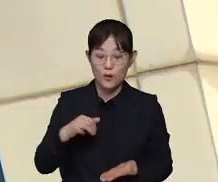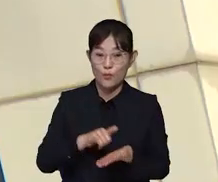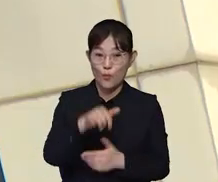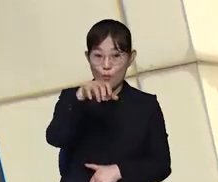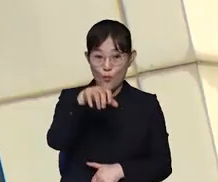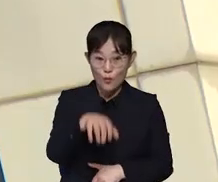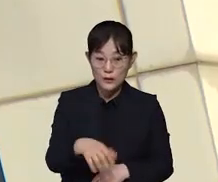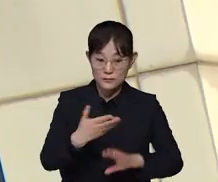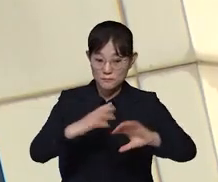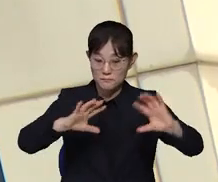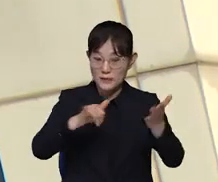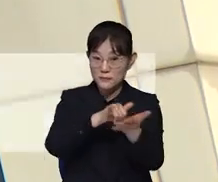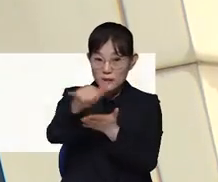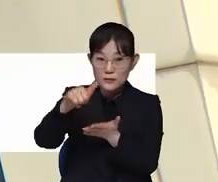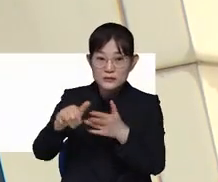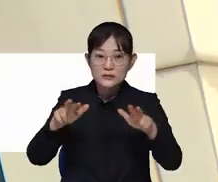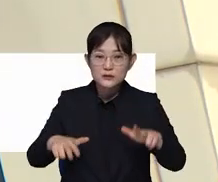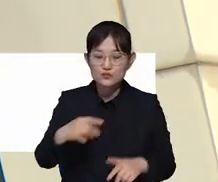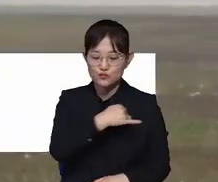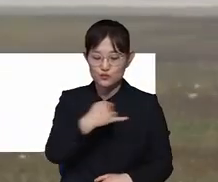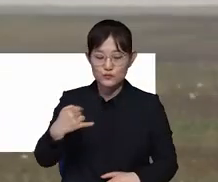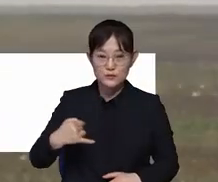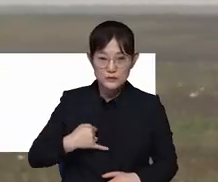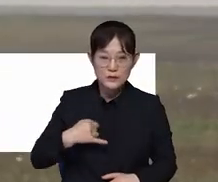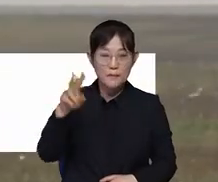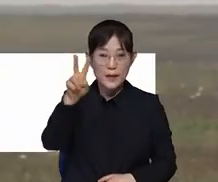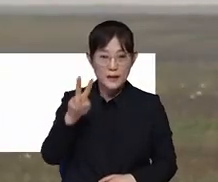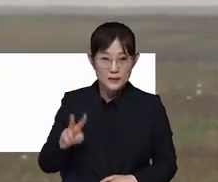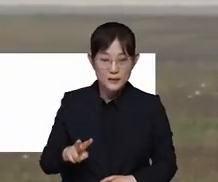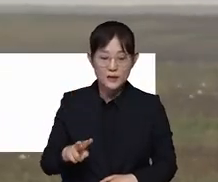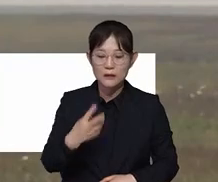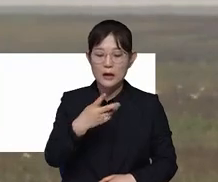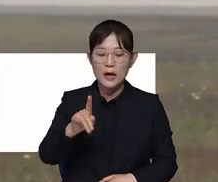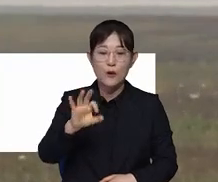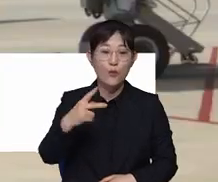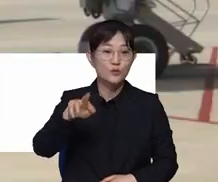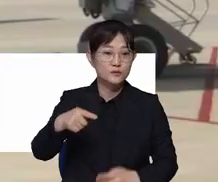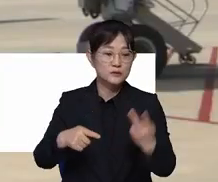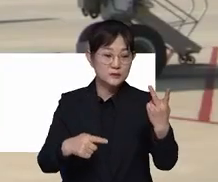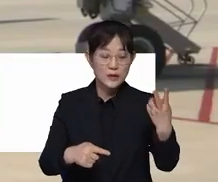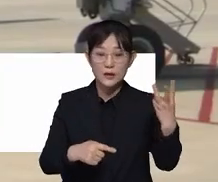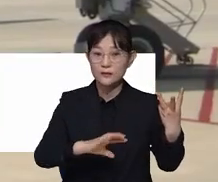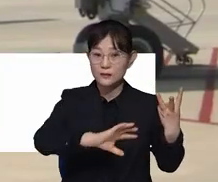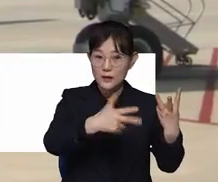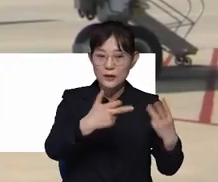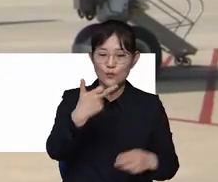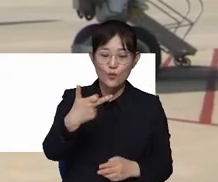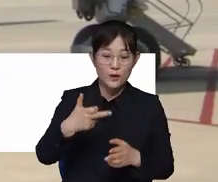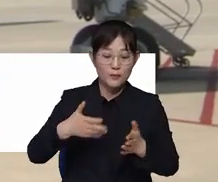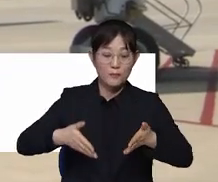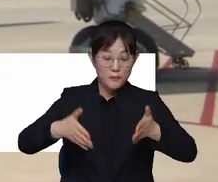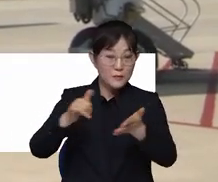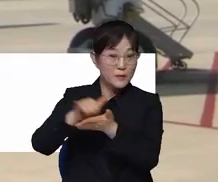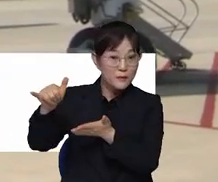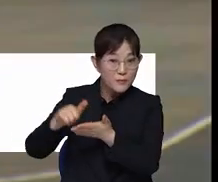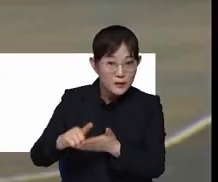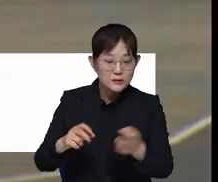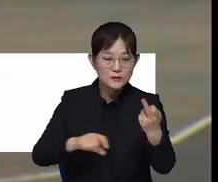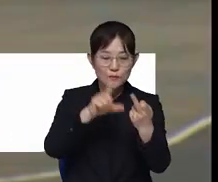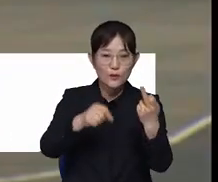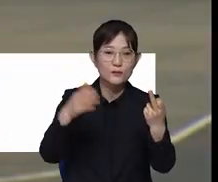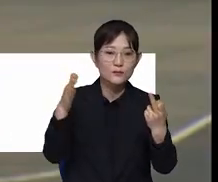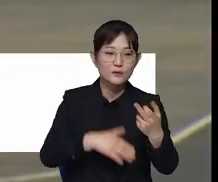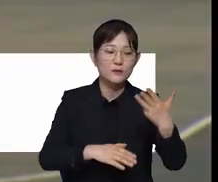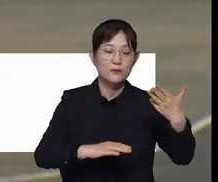무안공항의 국제선은 현재 중국과 베트남, 라오스 등 3개 나라 7개 노선에서 오는 12월부터 8개국